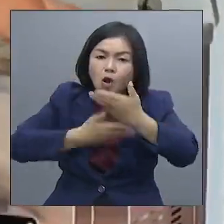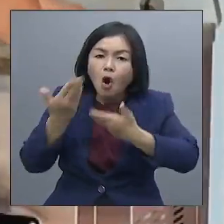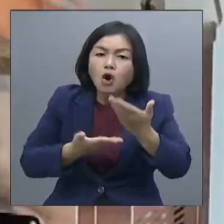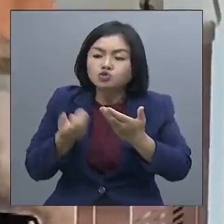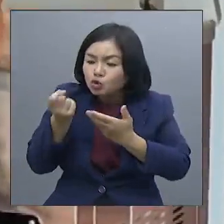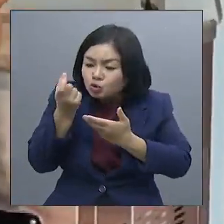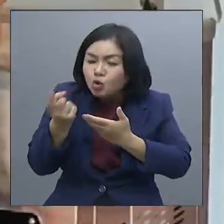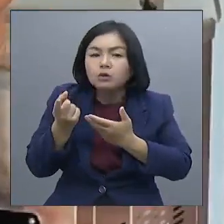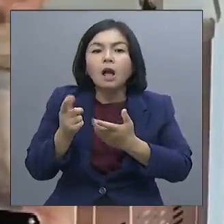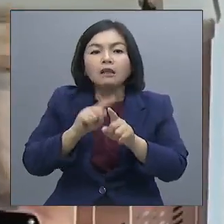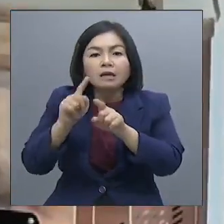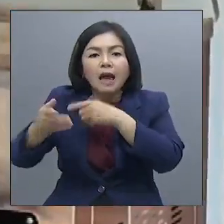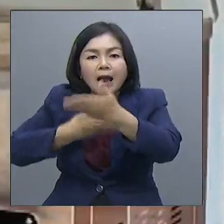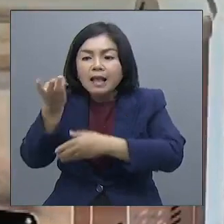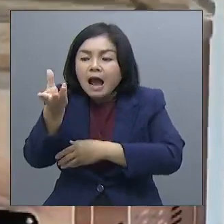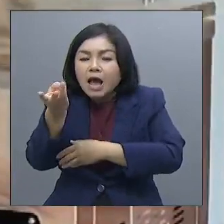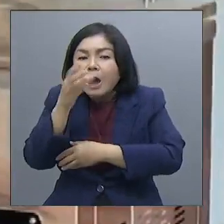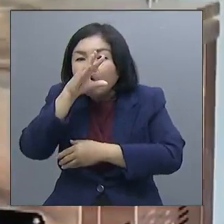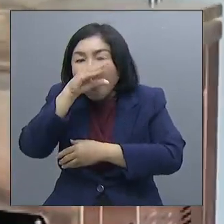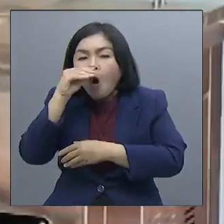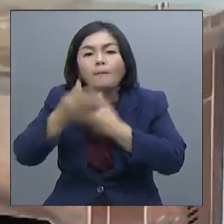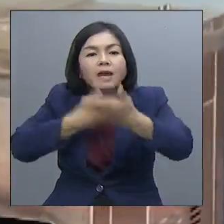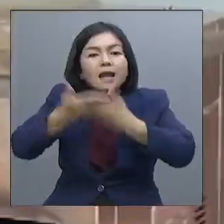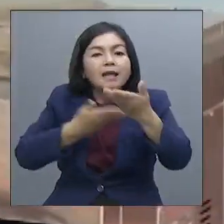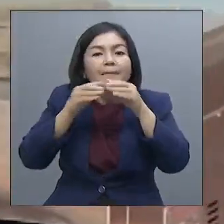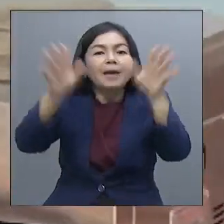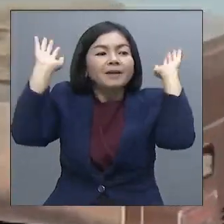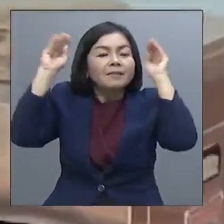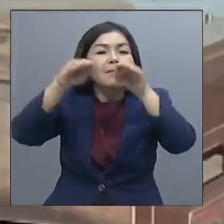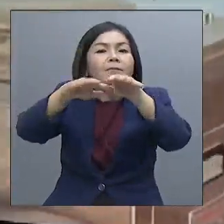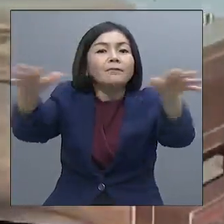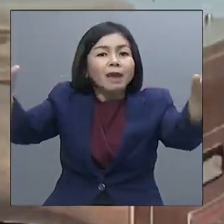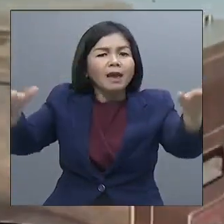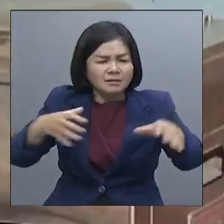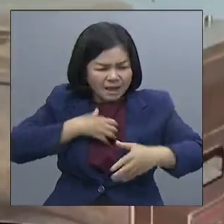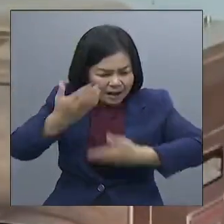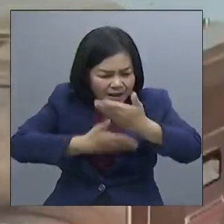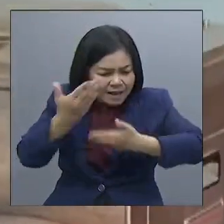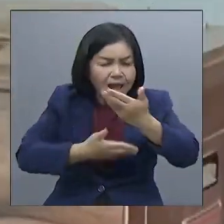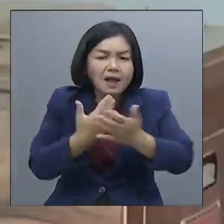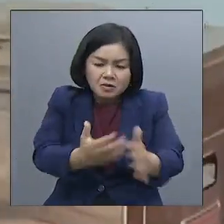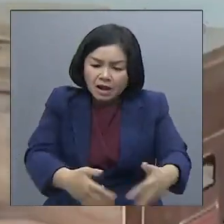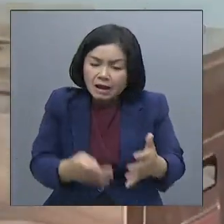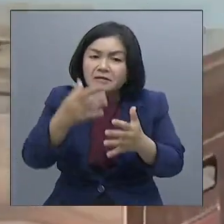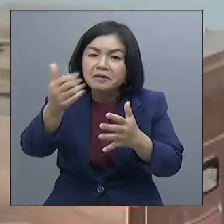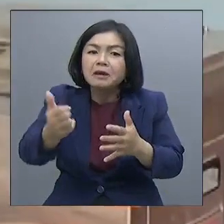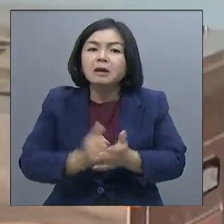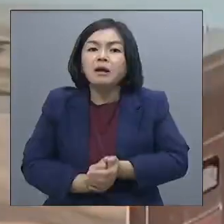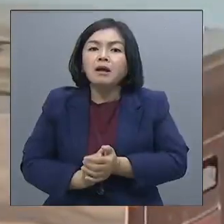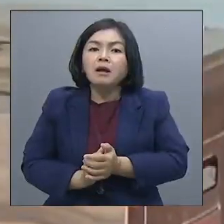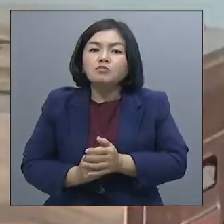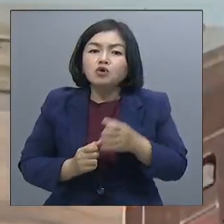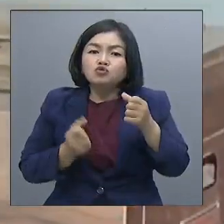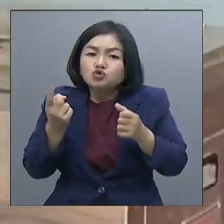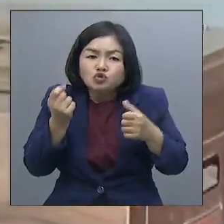าะในช่วงนี้ที่ผลผลิตข้าวหอมมะลิใหม่กำลังออกสู่ตลาดเกษตรกรเขาก็อยากจะทำยอดค่ะอยากจะสร้างรายได้จากการไลฟ์สด